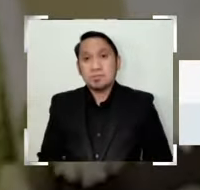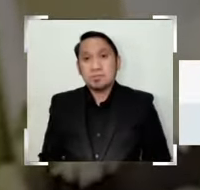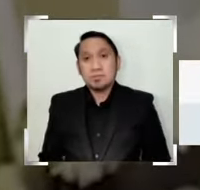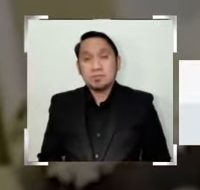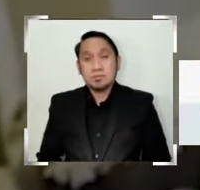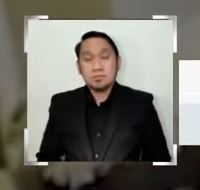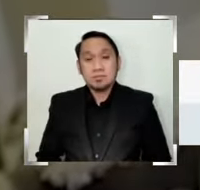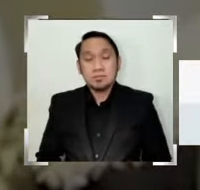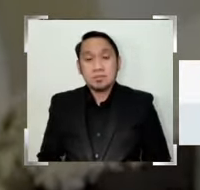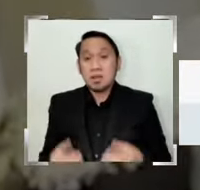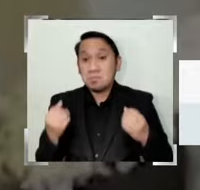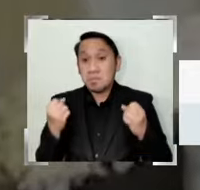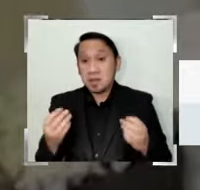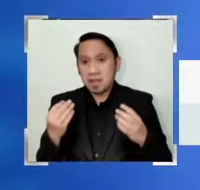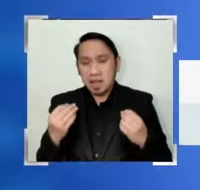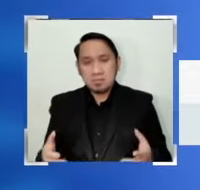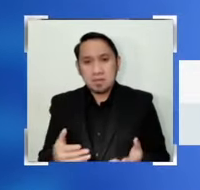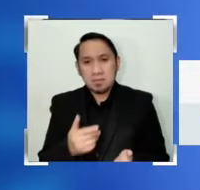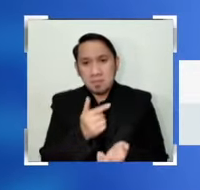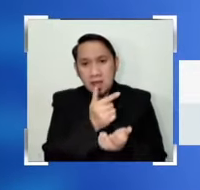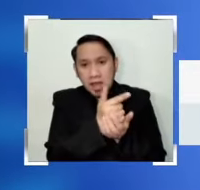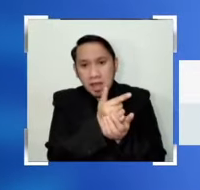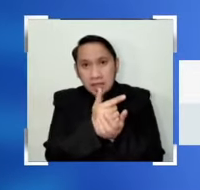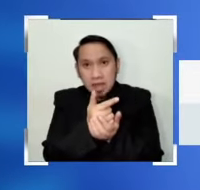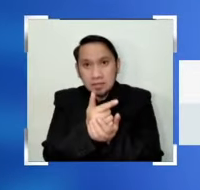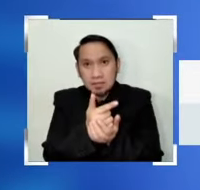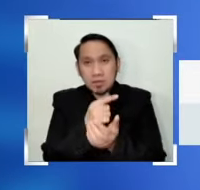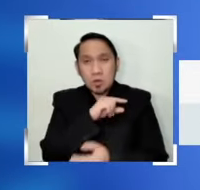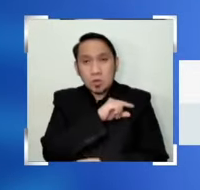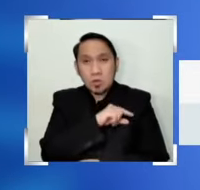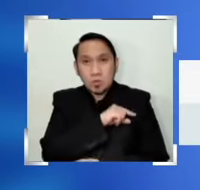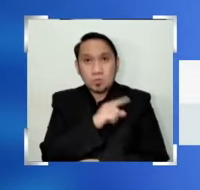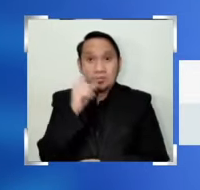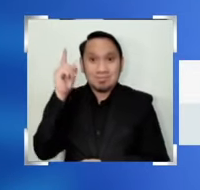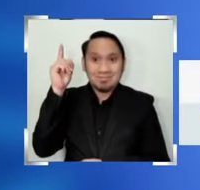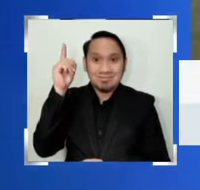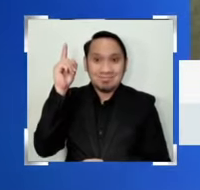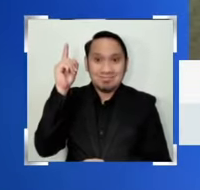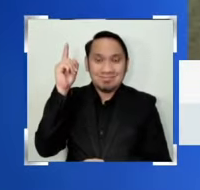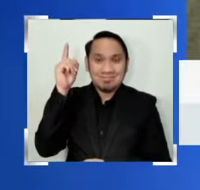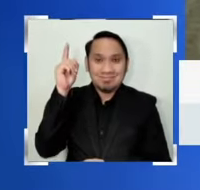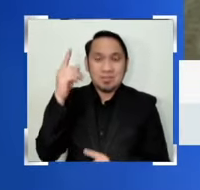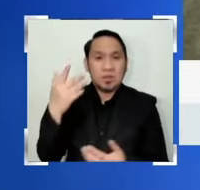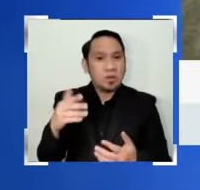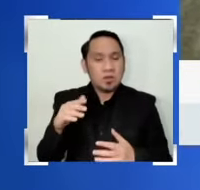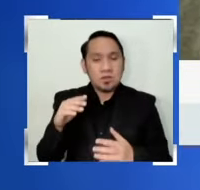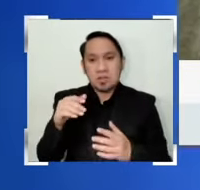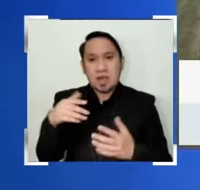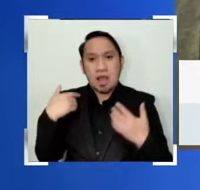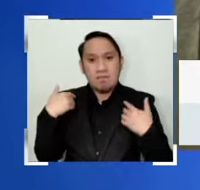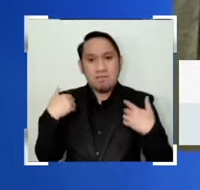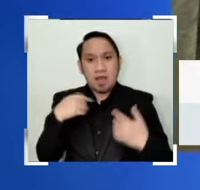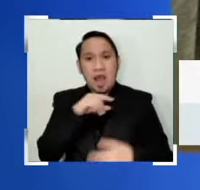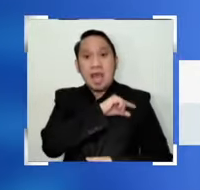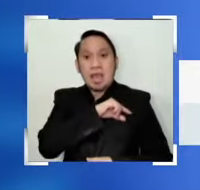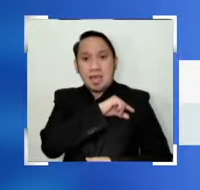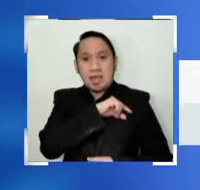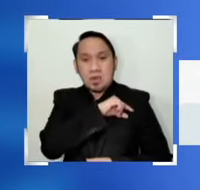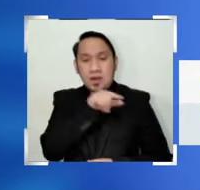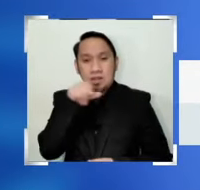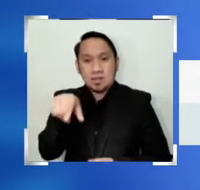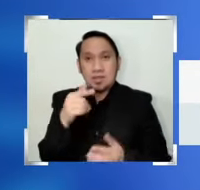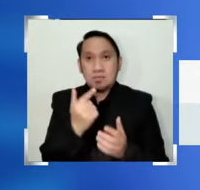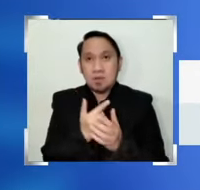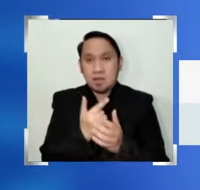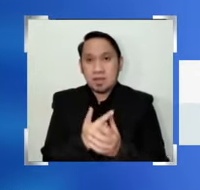Marami nakatagong armas ang nasamsam, 16 na baril na ang ilan ay high caliber gaya ng M4 at shotgun, daang-daang